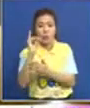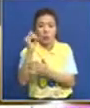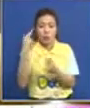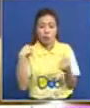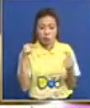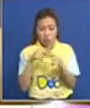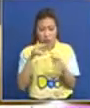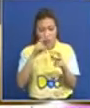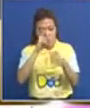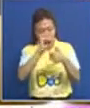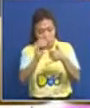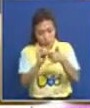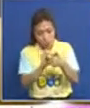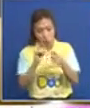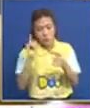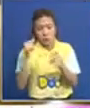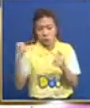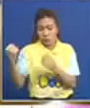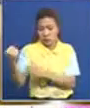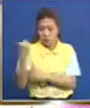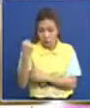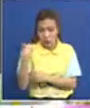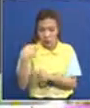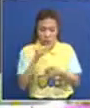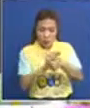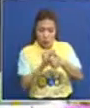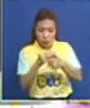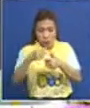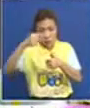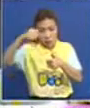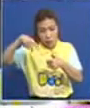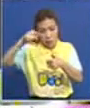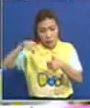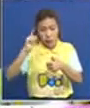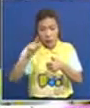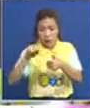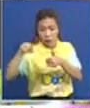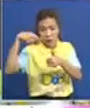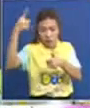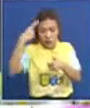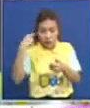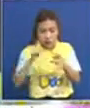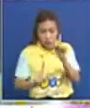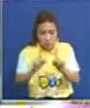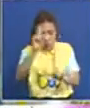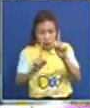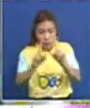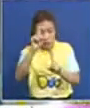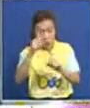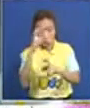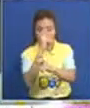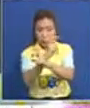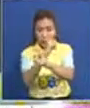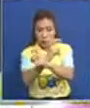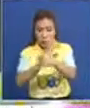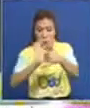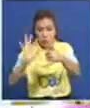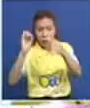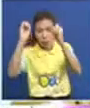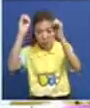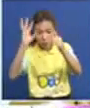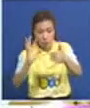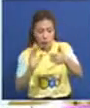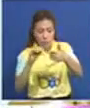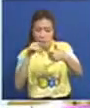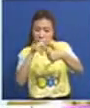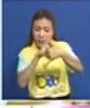แซมที่แข็งแรงซึ่งกระบวนการในการซ่อมแซมนั้นจะเริ่มต้นตั้งแต่การประเมินโครงกระดูกสรีระของอาจารย์ใหญ่